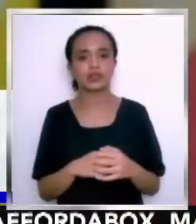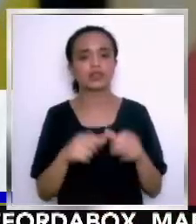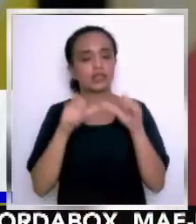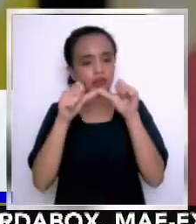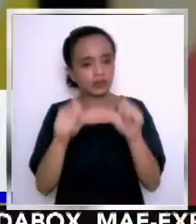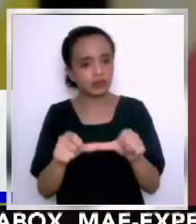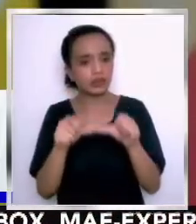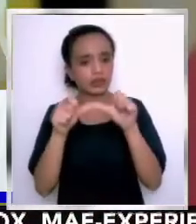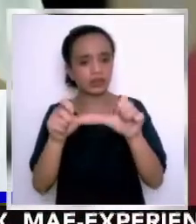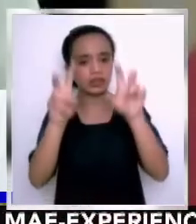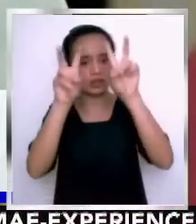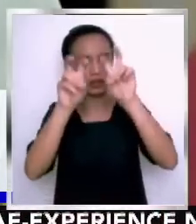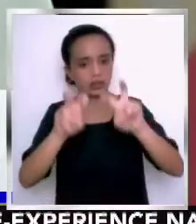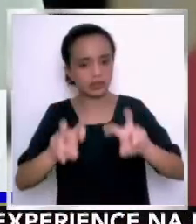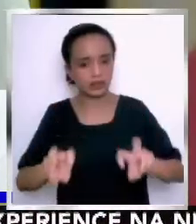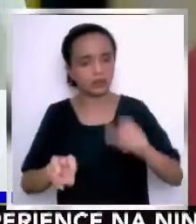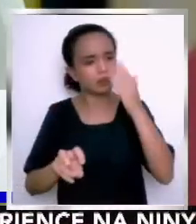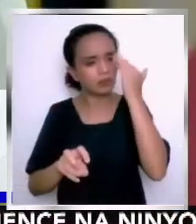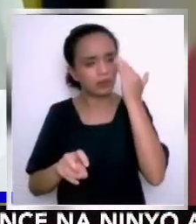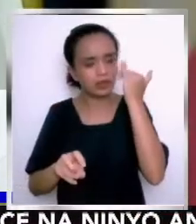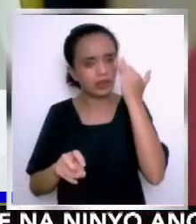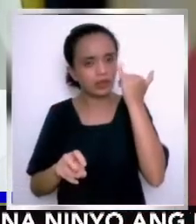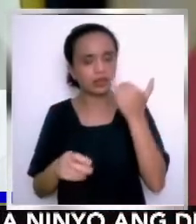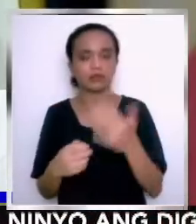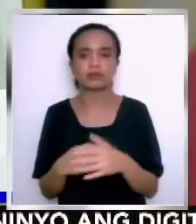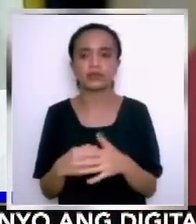Bakit magkakaroon ng ganon? So anyway,